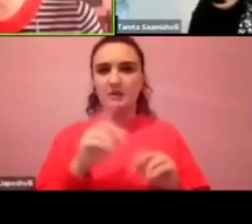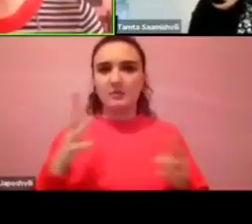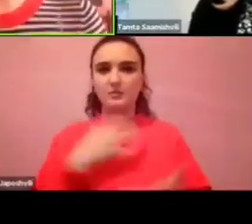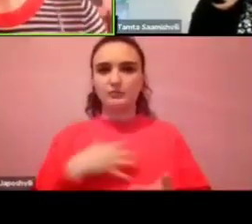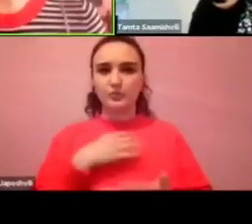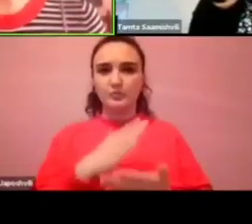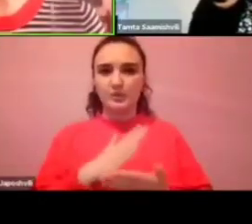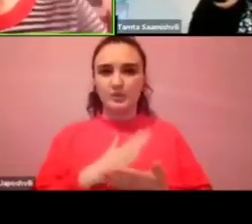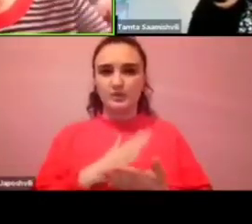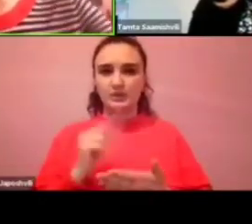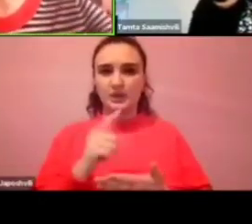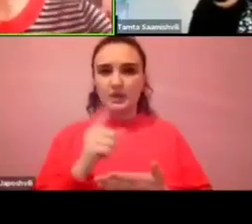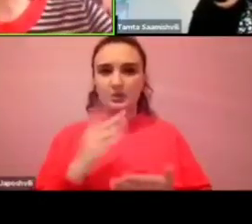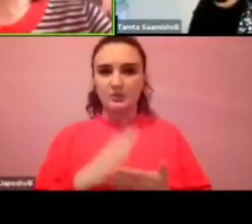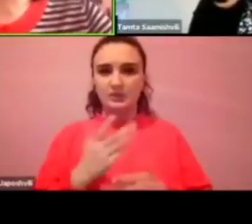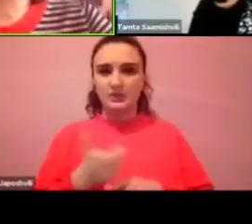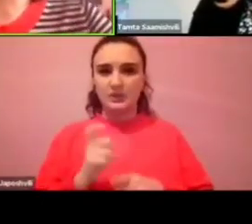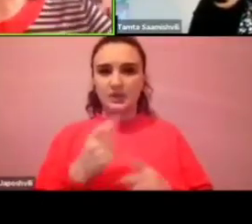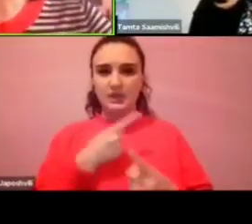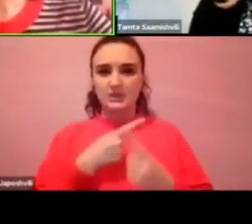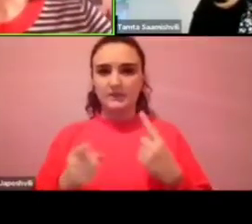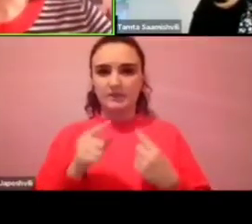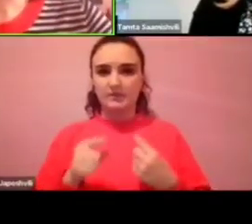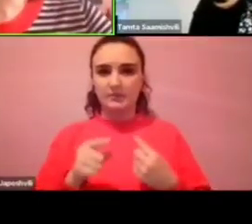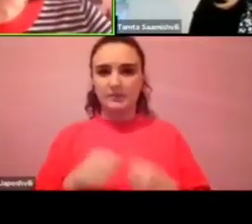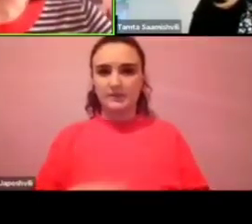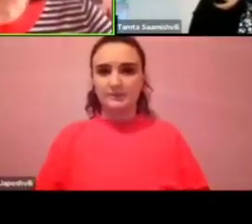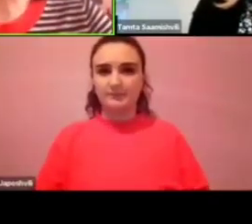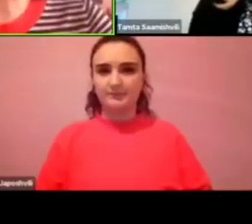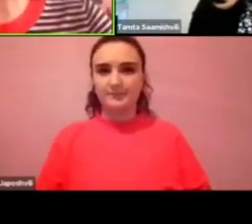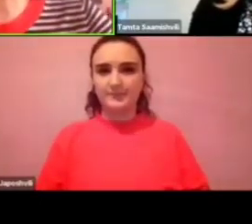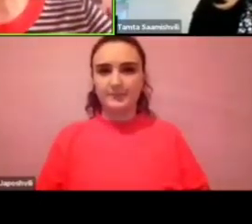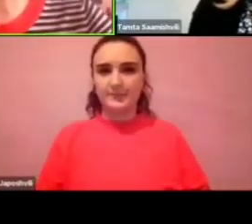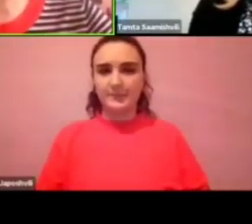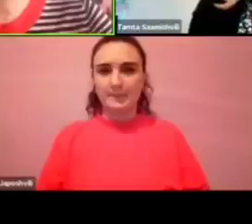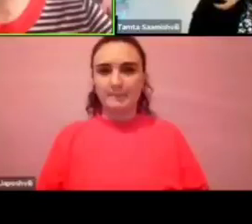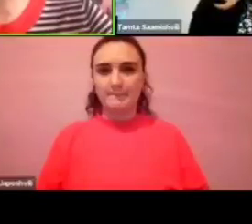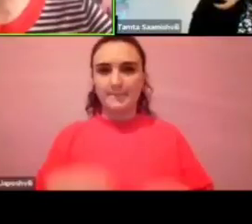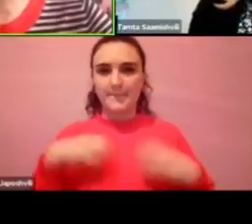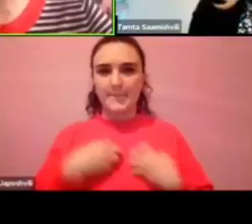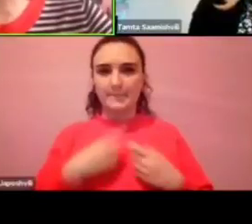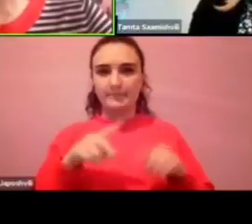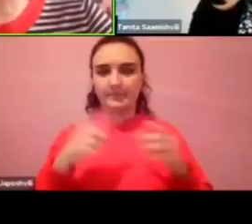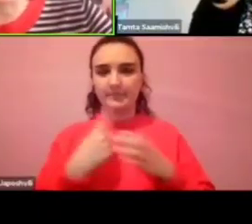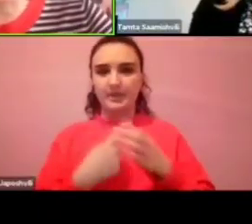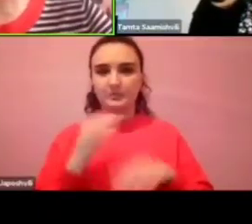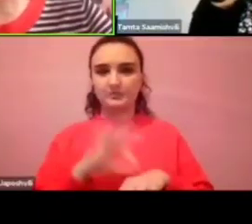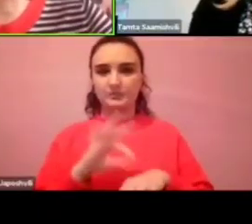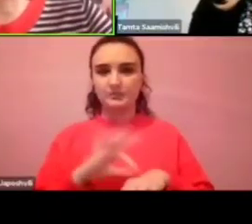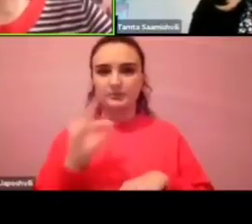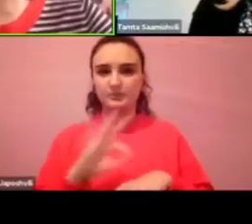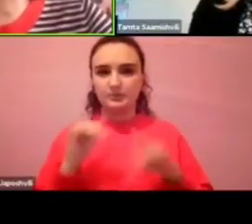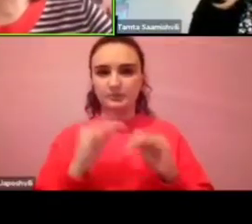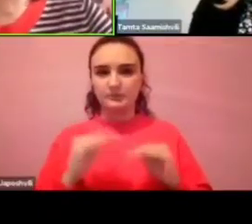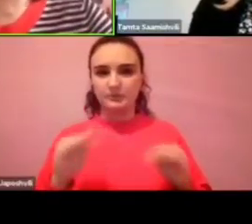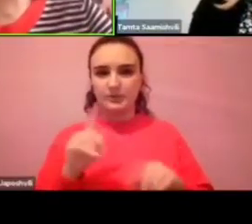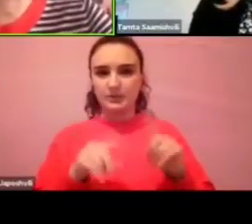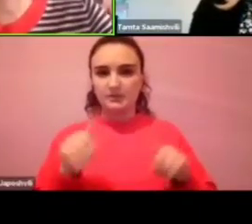მნიშვნელობა აქვს და რატო არის ძალიან განსხვავებული სამწუხაროდ ხანდახან აი აუტისტური სპექტრის ბავშვებს